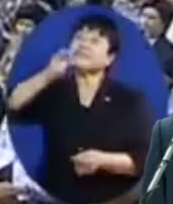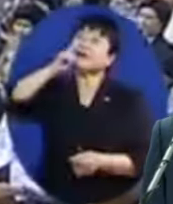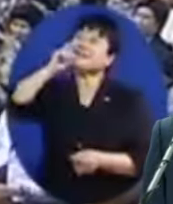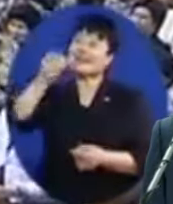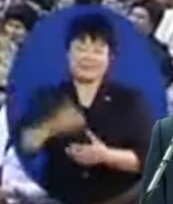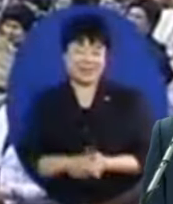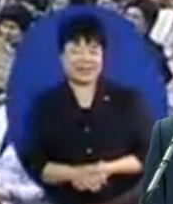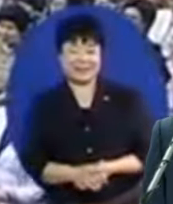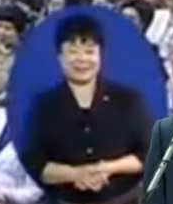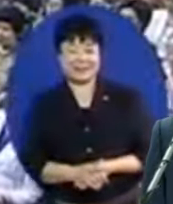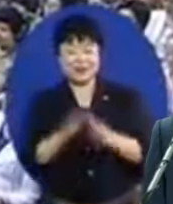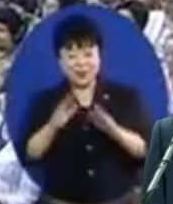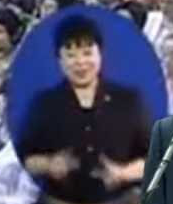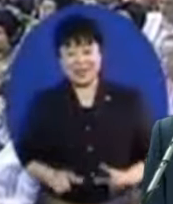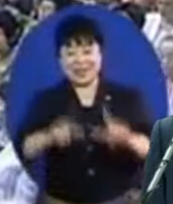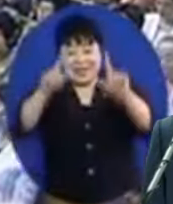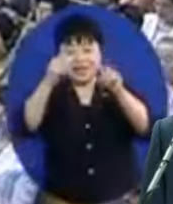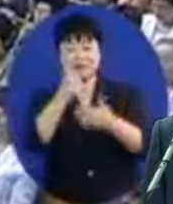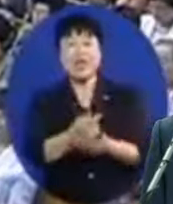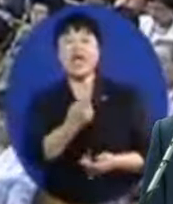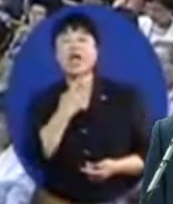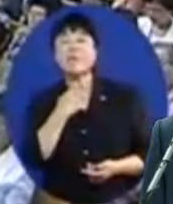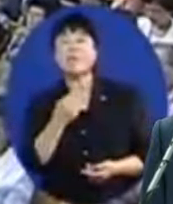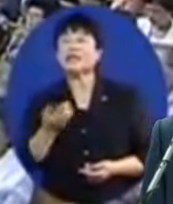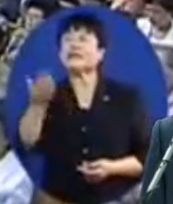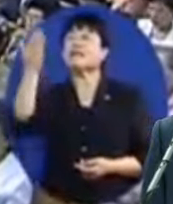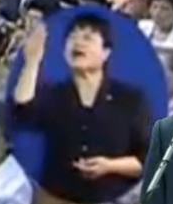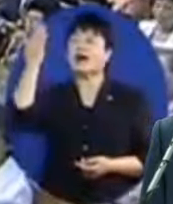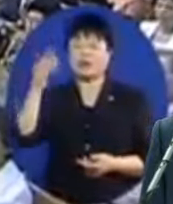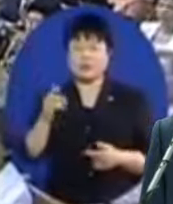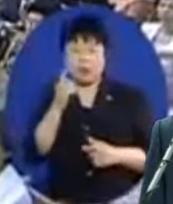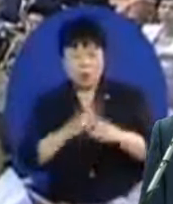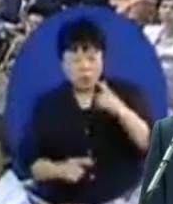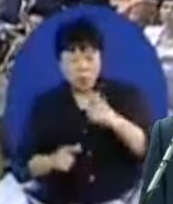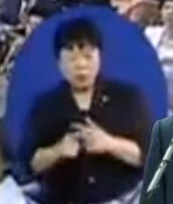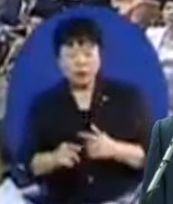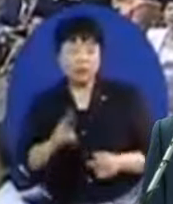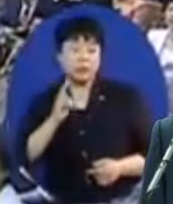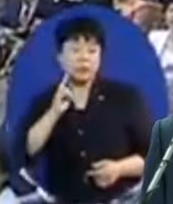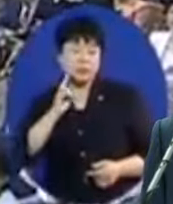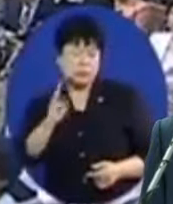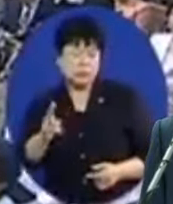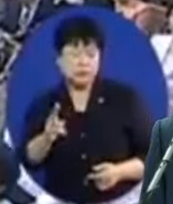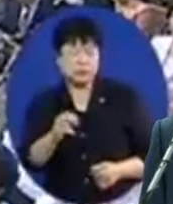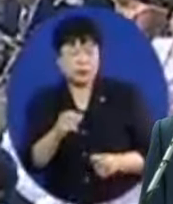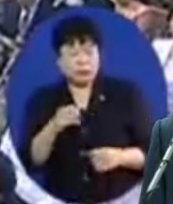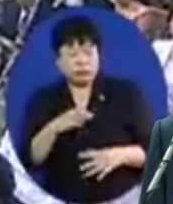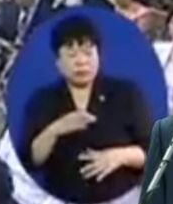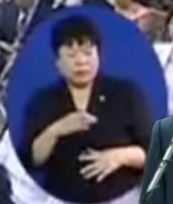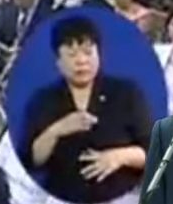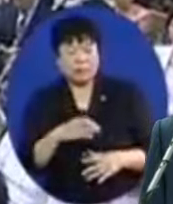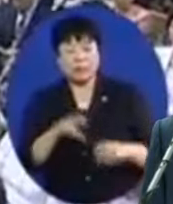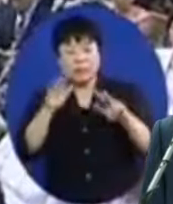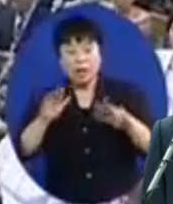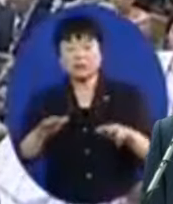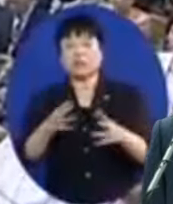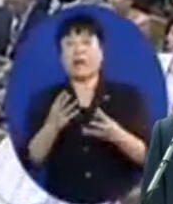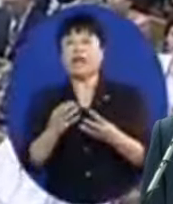것입니다. 오늘날 범죄는 과거에 비해 더욱 잔인하고 끔찍하지만 아직도